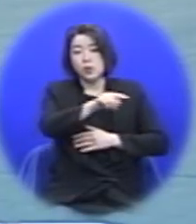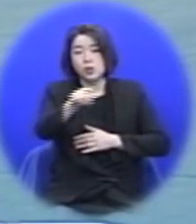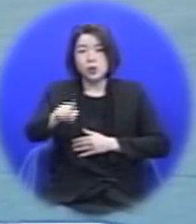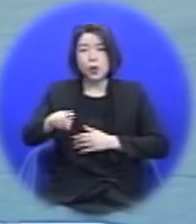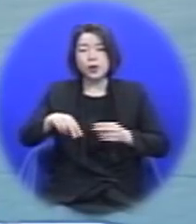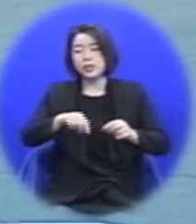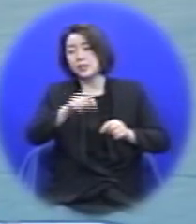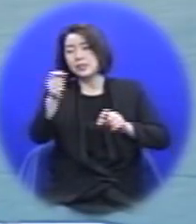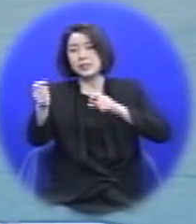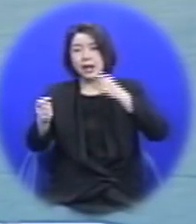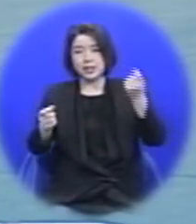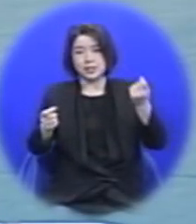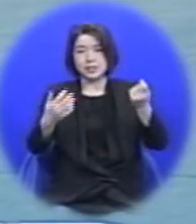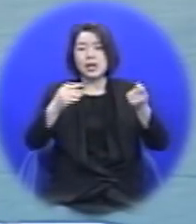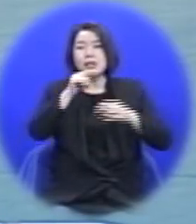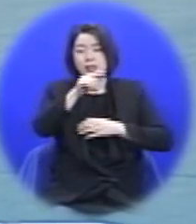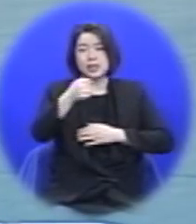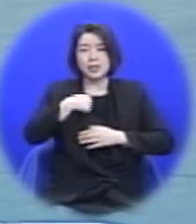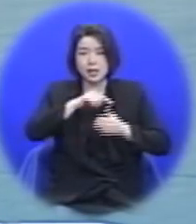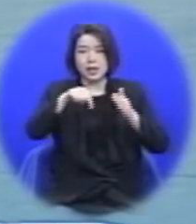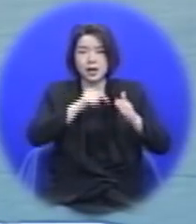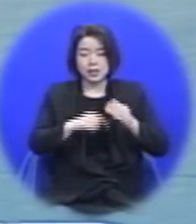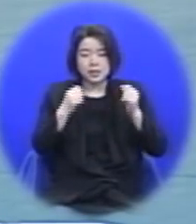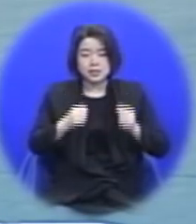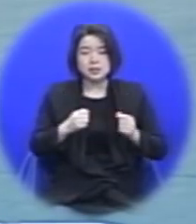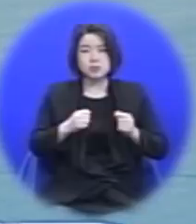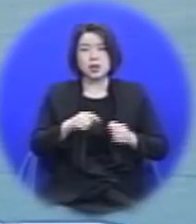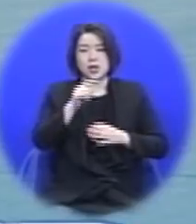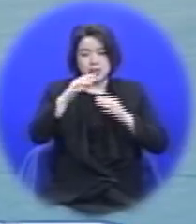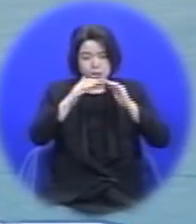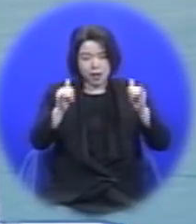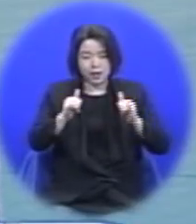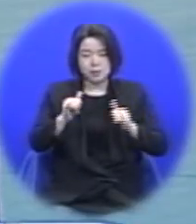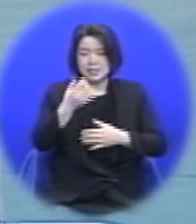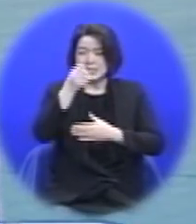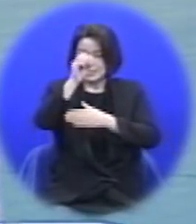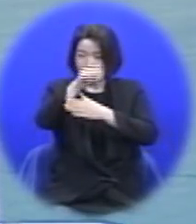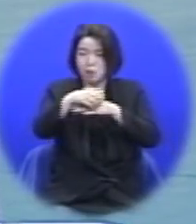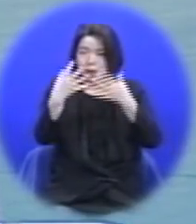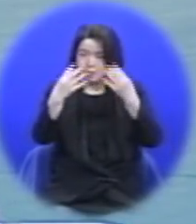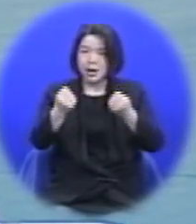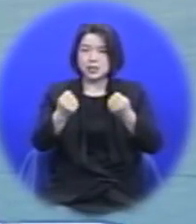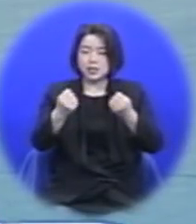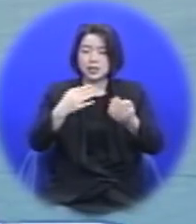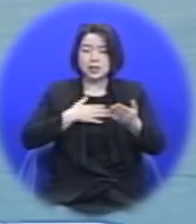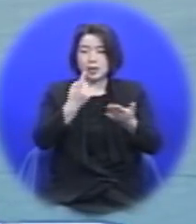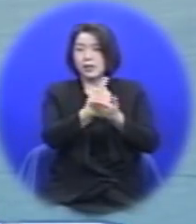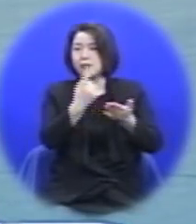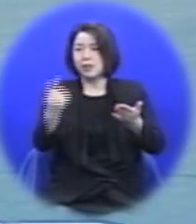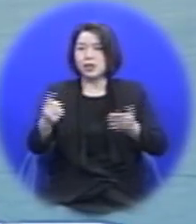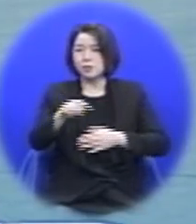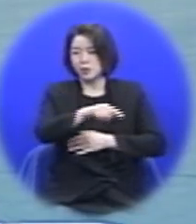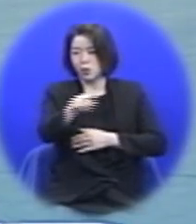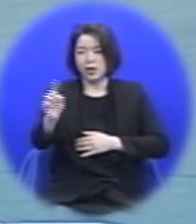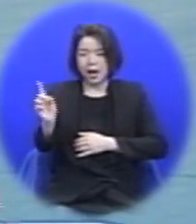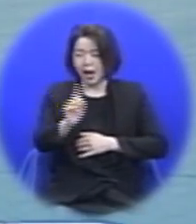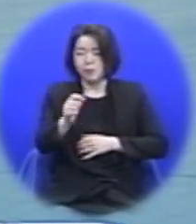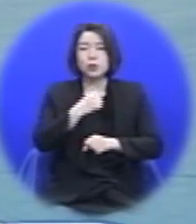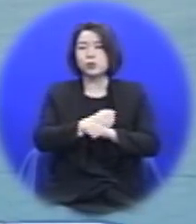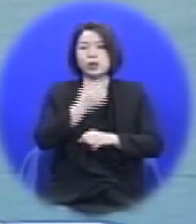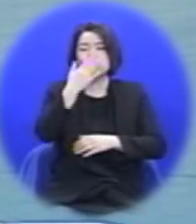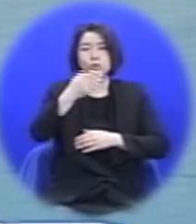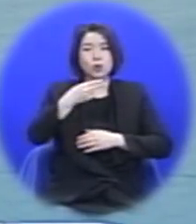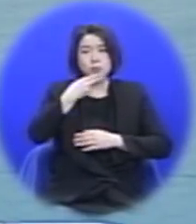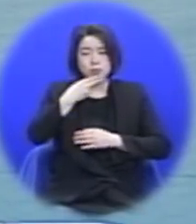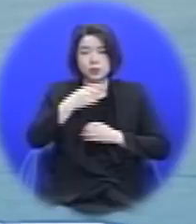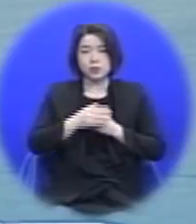내 안에 내가 그 안에 거하면 사람이 열매를 많이 맺나니 나를 떠나서는 너희가 아무것도 할 수 없습니다. 이것이